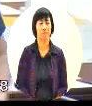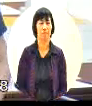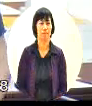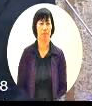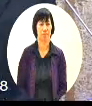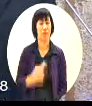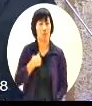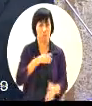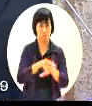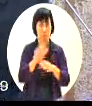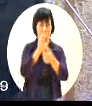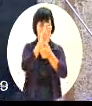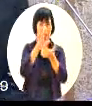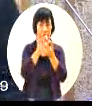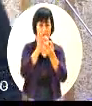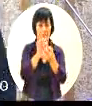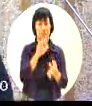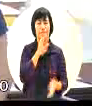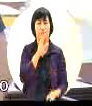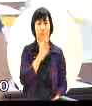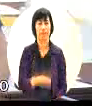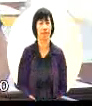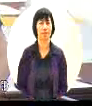联系哈，进来做个定，谢谢。